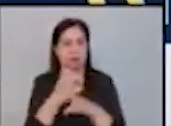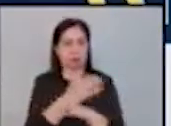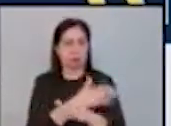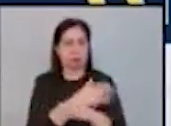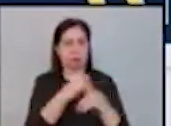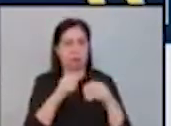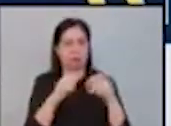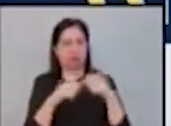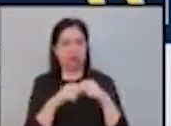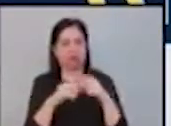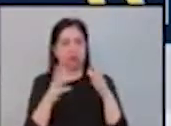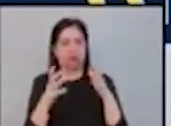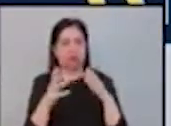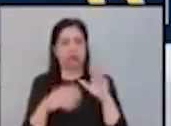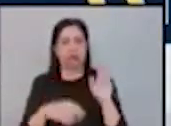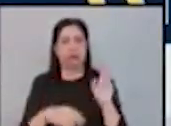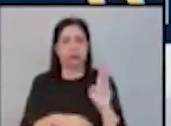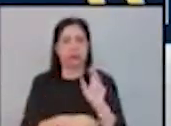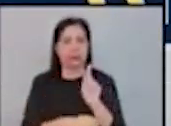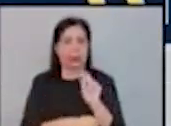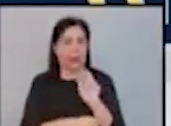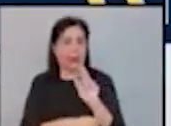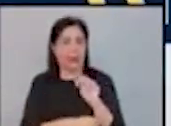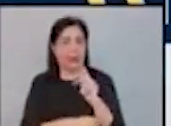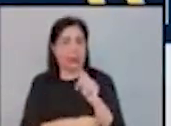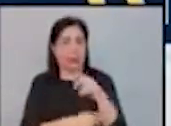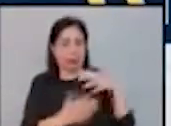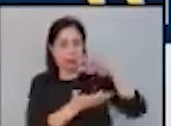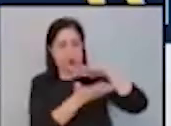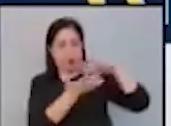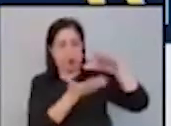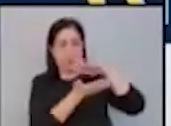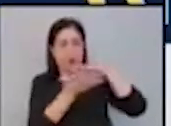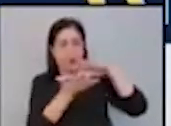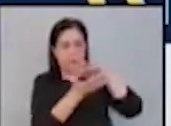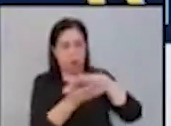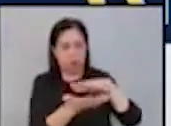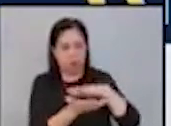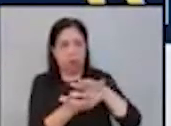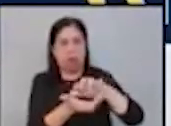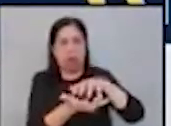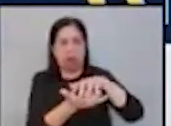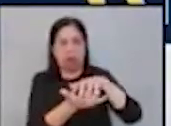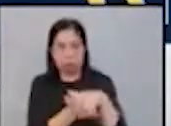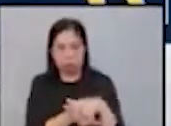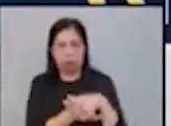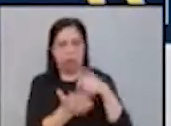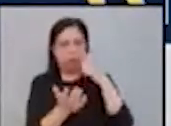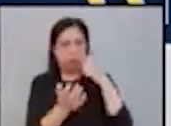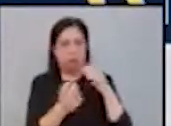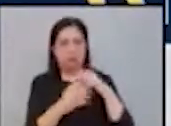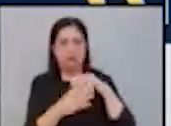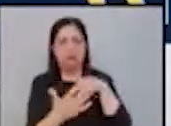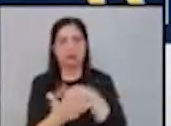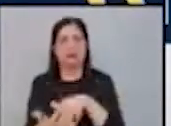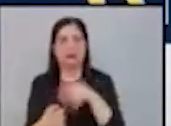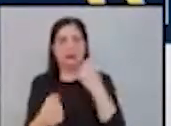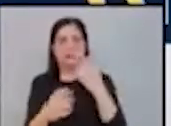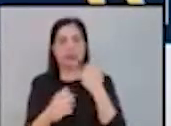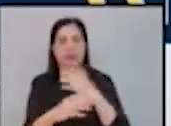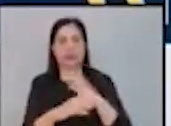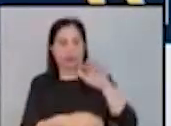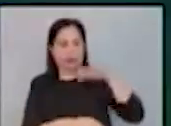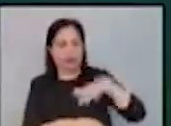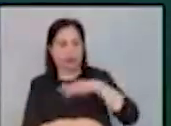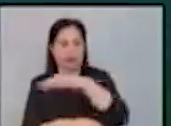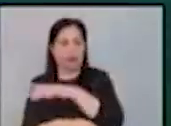itong si Carding. So yung circulation niya po kahit pa paano ay humihina. Dahil nga po natatamaan po siya ng rugged terrain ng